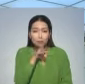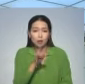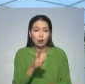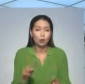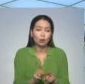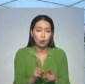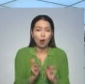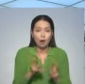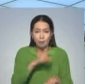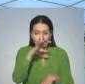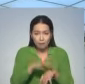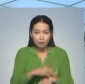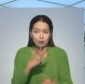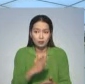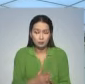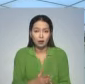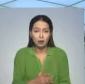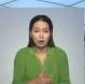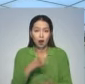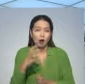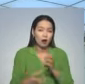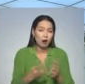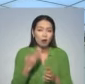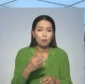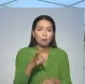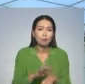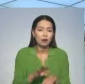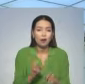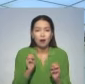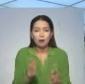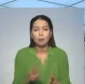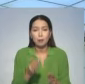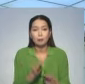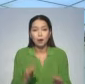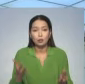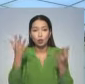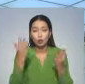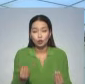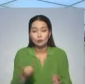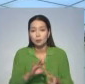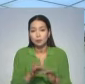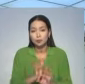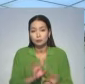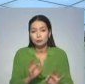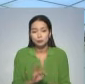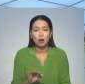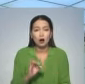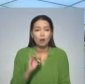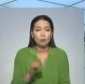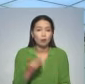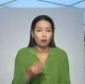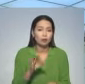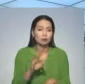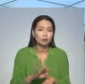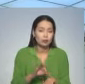қауіпті дерттің тырнағын әлінуде. Халықаралық қатерлі ісікке шалдыққан балалар күнінде әріптесім Мерей Қалиасқар жаман аурудан